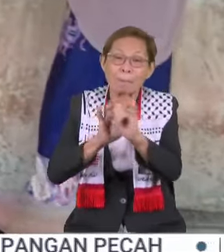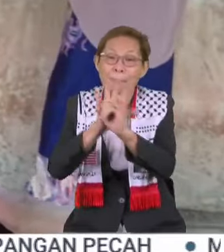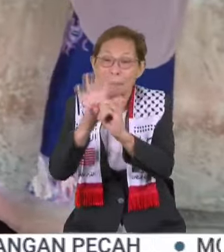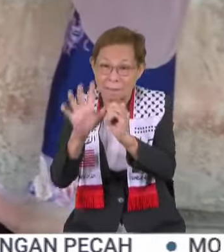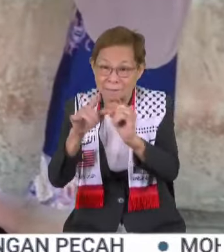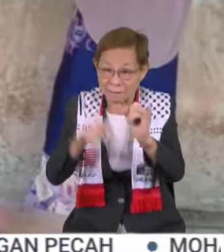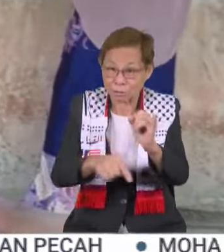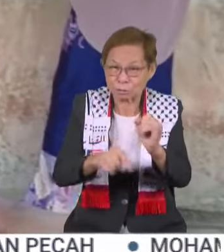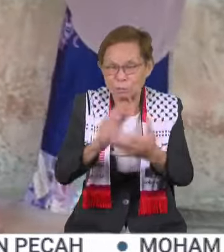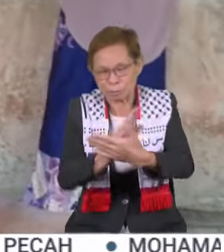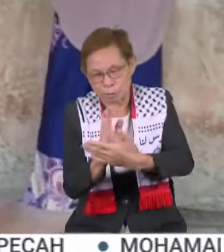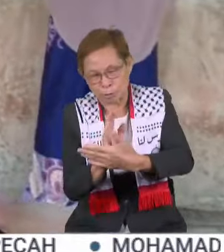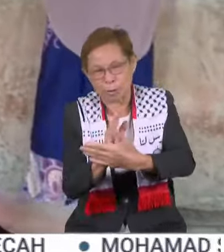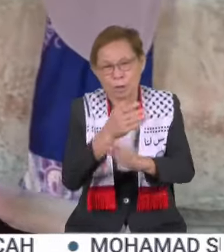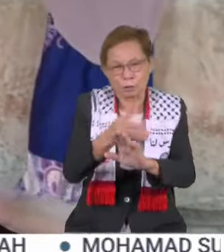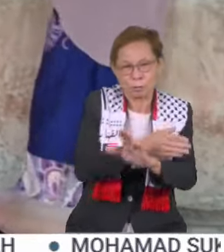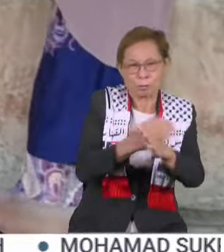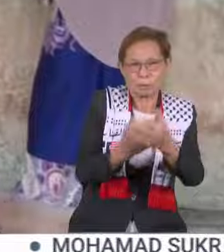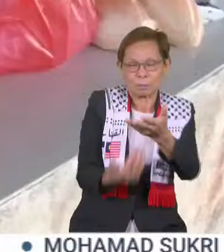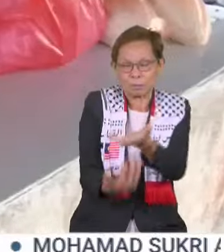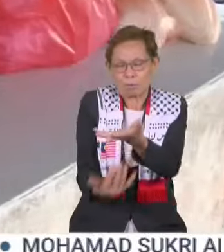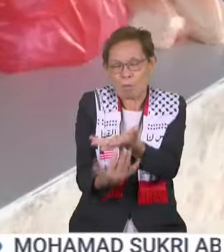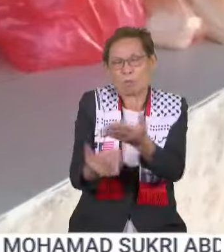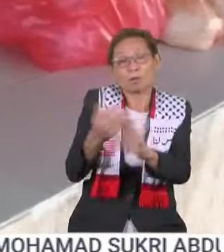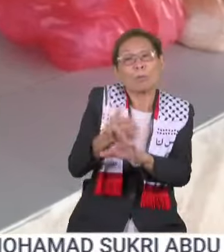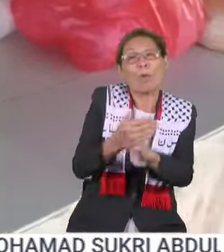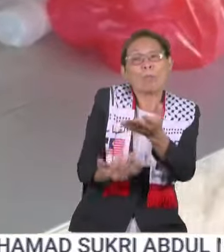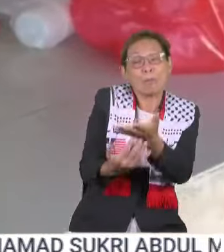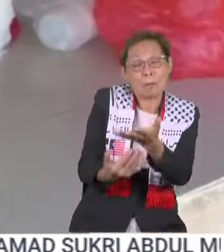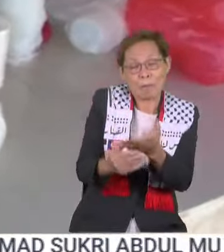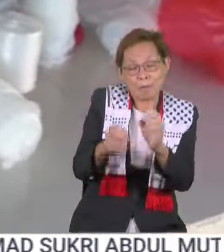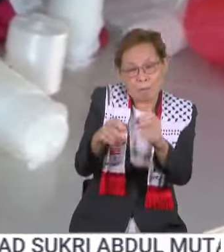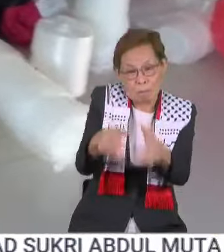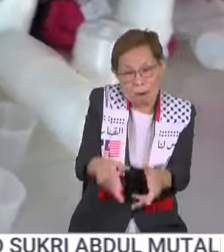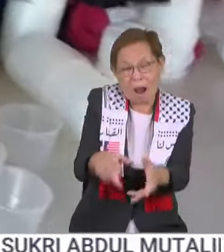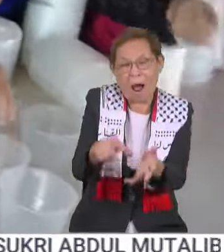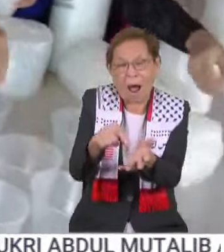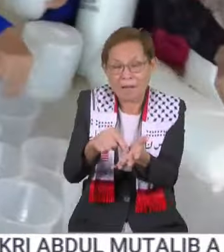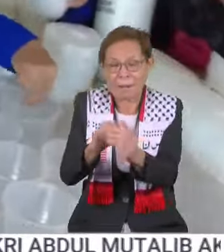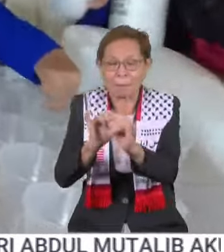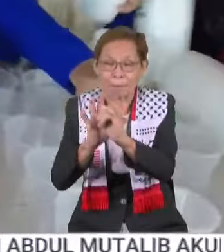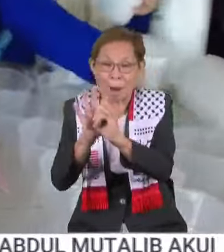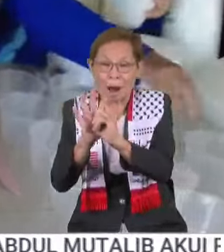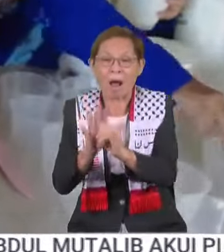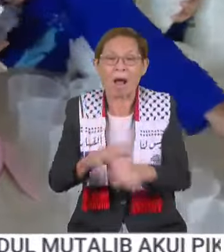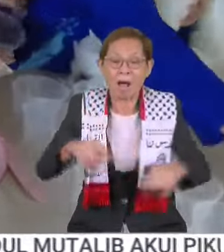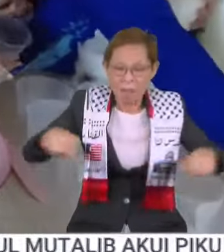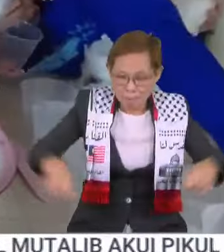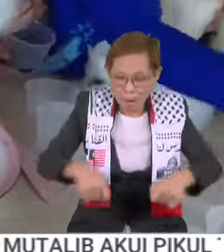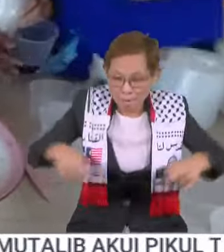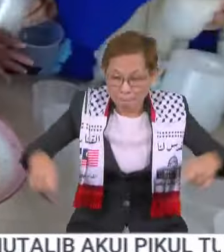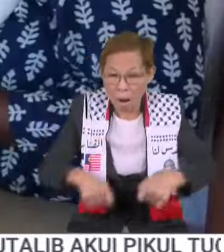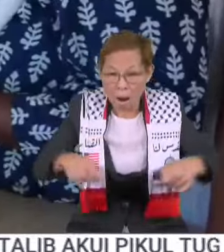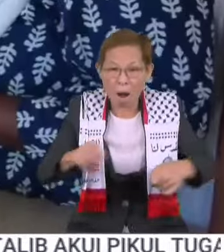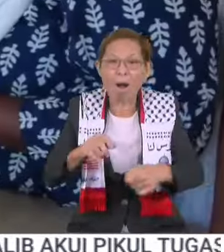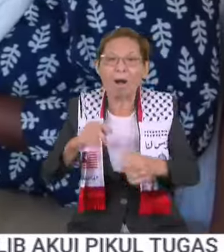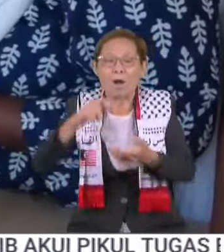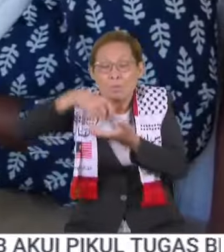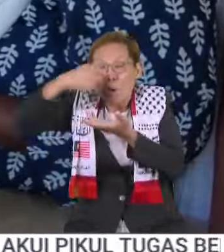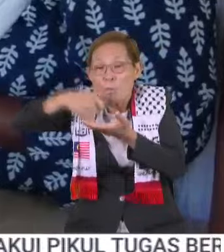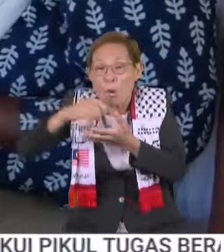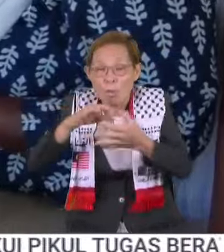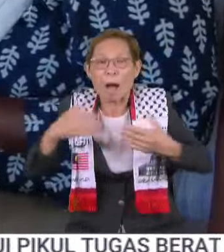antara sebelum dia mendidih. Ha, macam tu. Selain itu, penghasilan bubur lambuk ayam Belanda juga mendapat